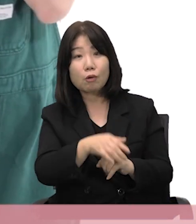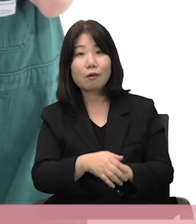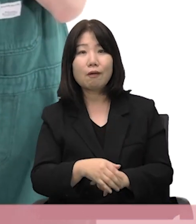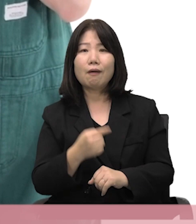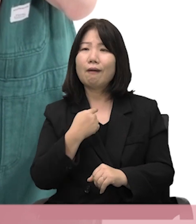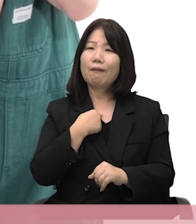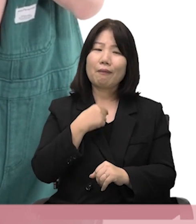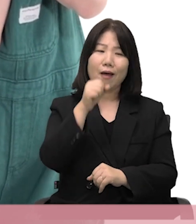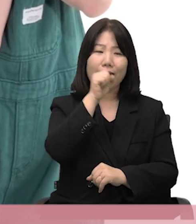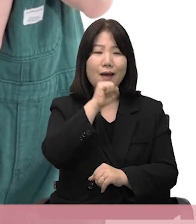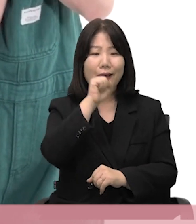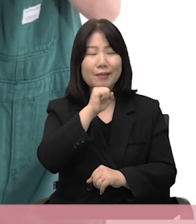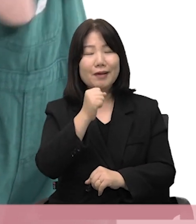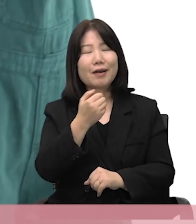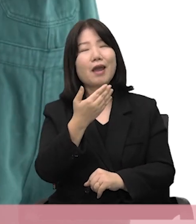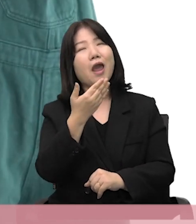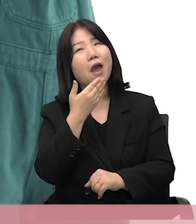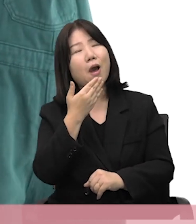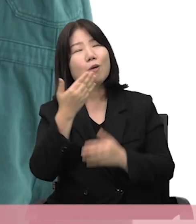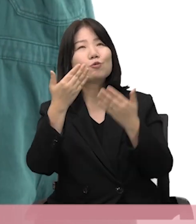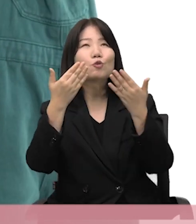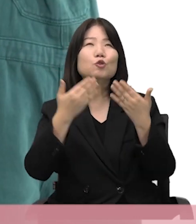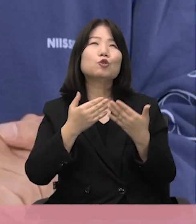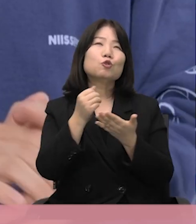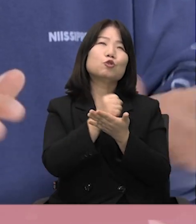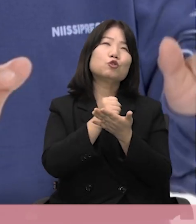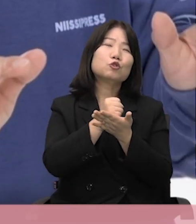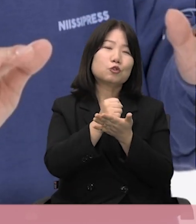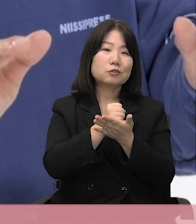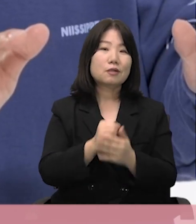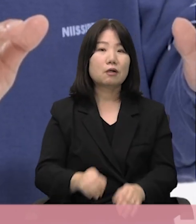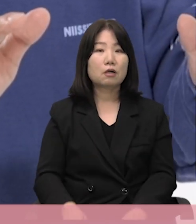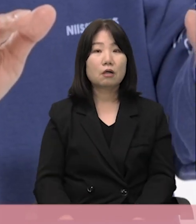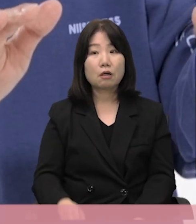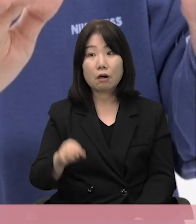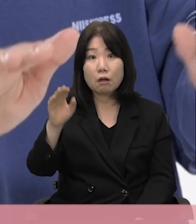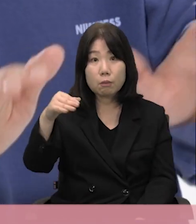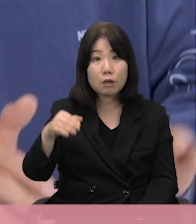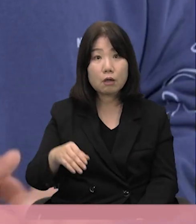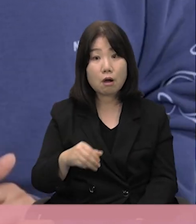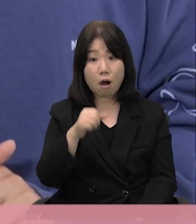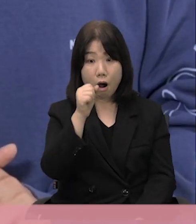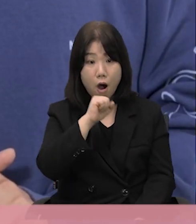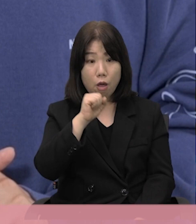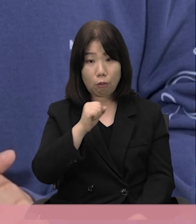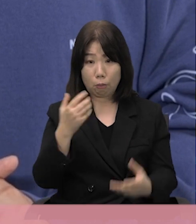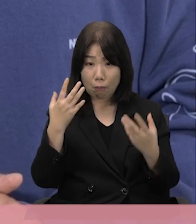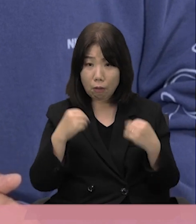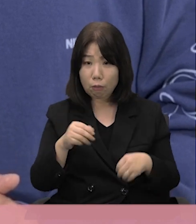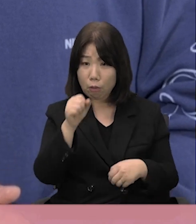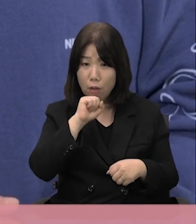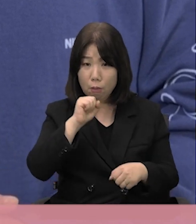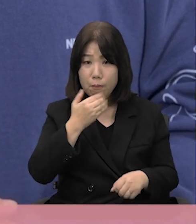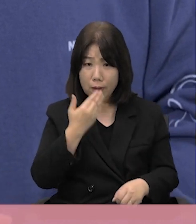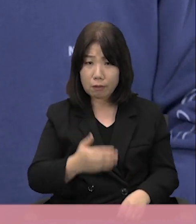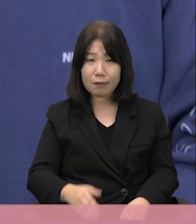이건 아이스크림을 먹으라는 운명과도 같을 거야. 드림아, 아이스크림을 이렇게나 많이 먹을 수 있어?